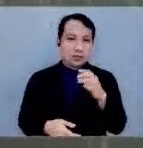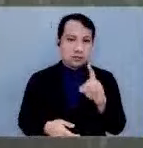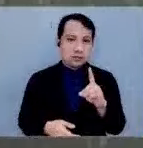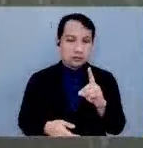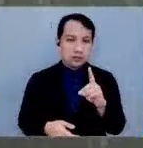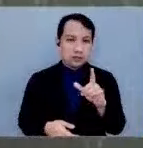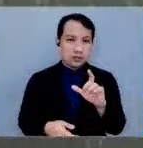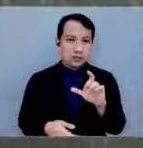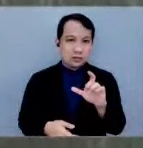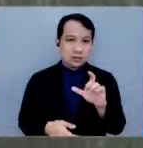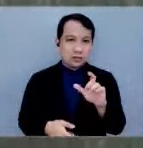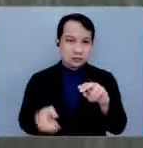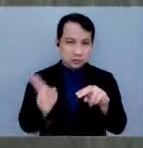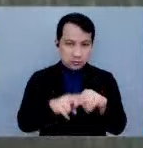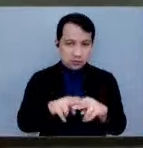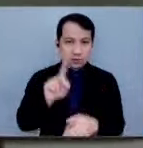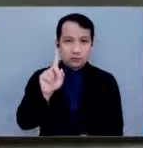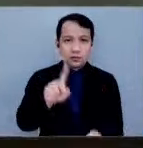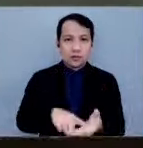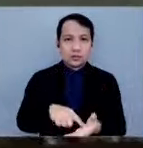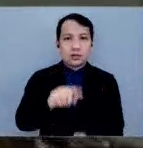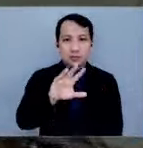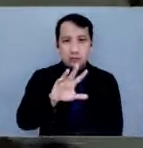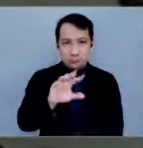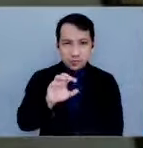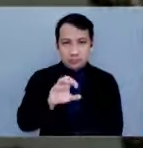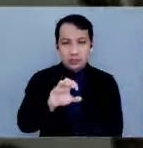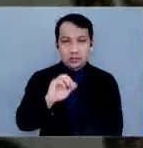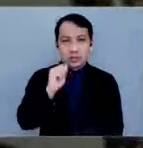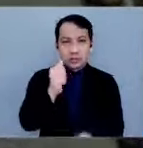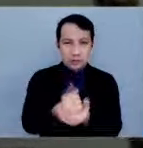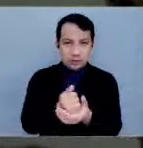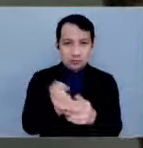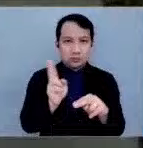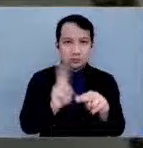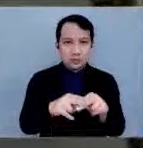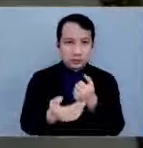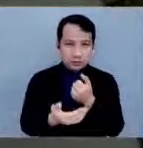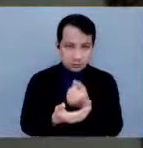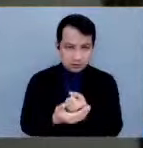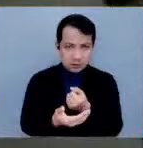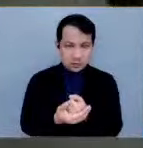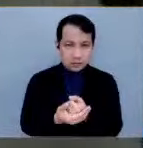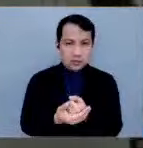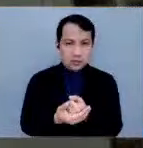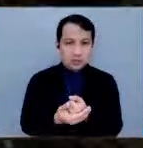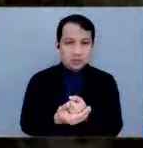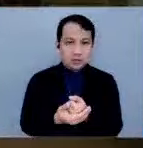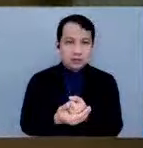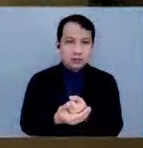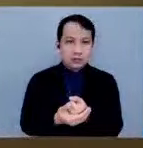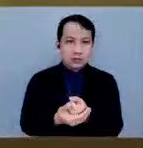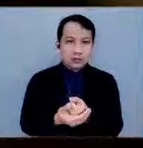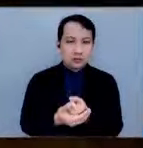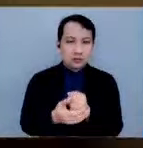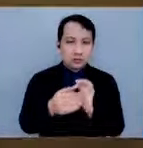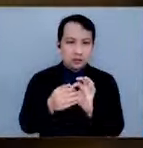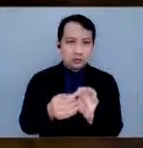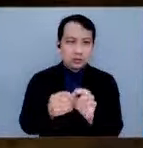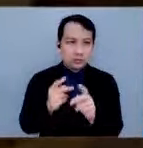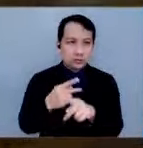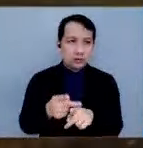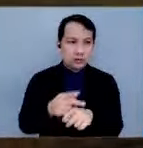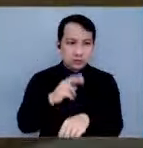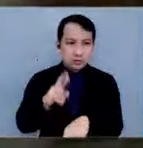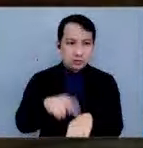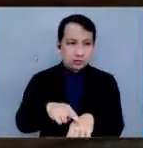may dagdag na 1,000 piso ang inaprobahang dagdag sahod ng Tripartite Wages and Productivity Board Region 3